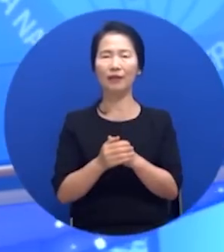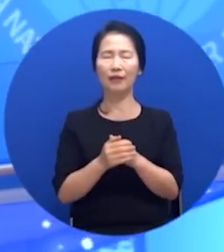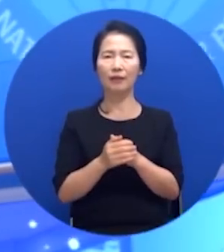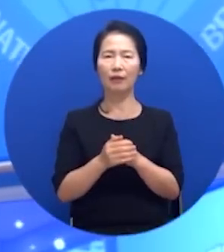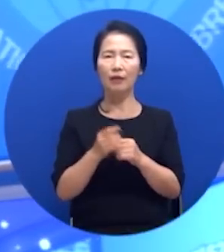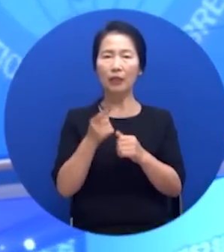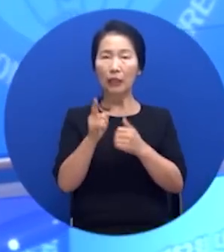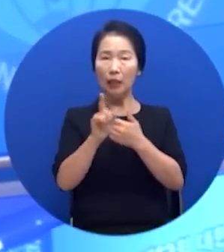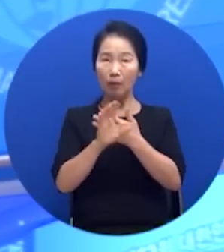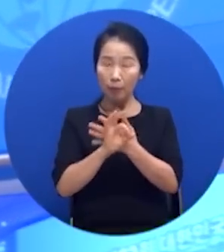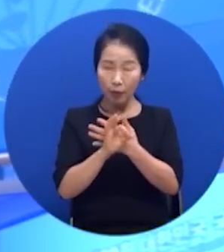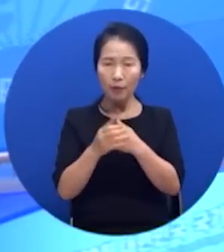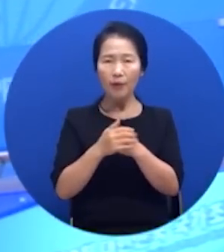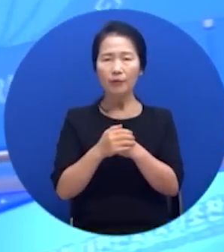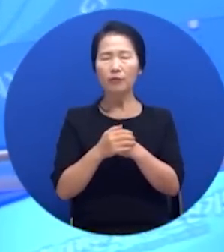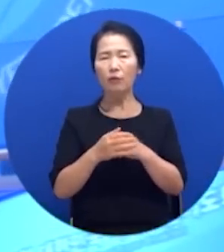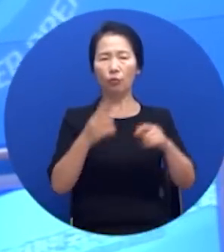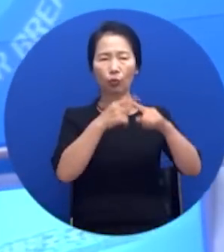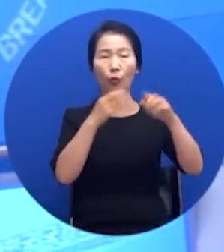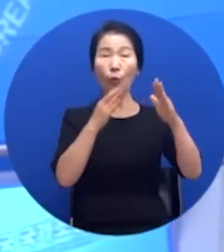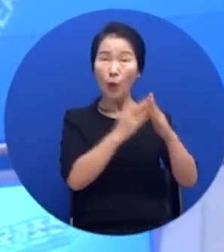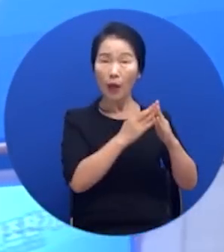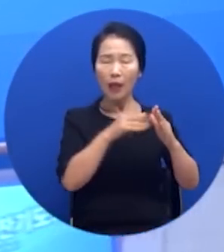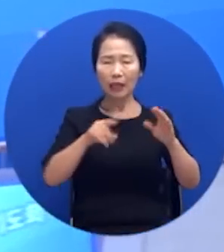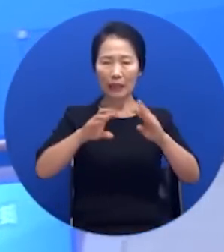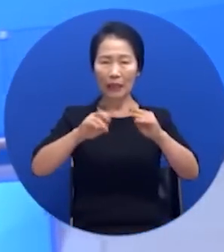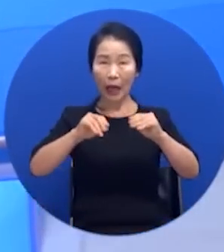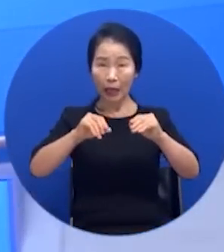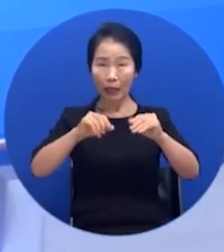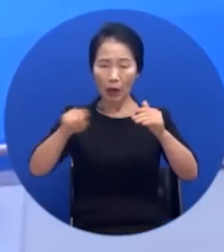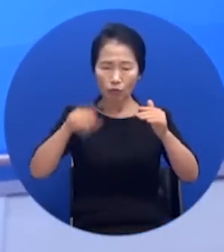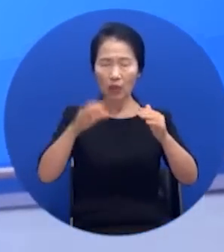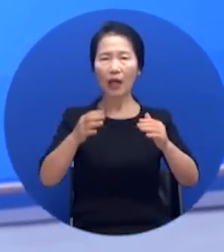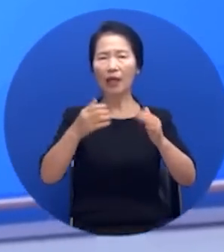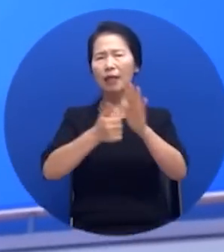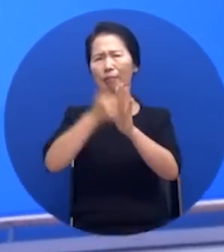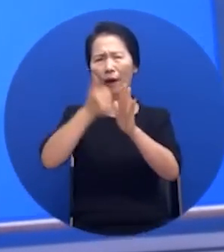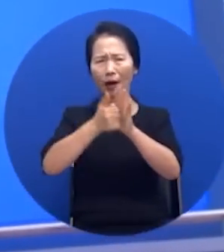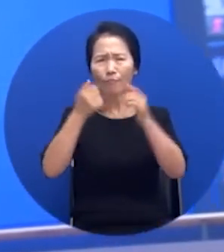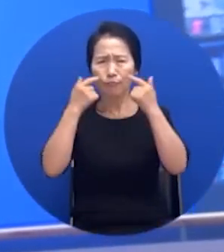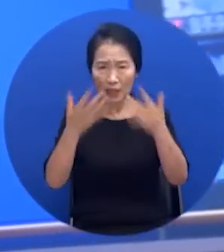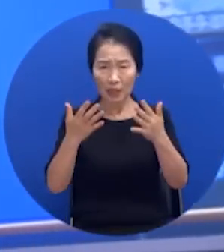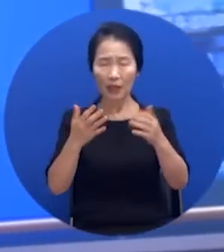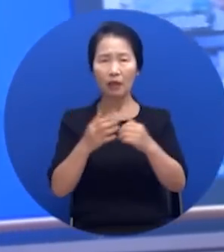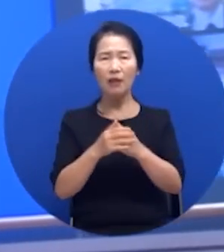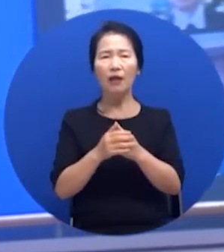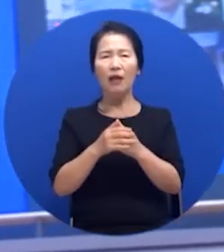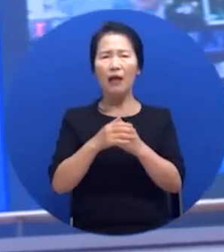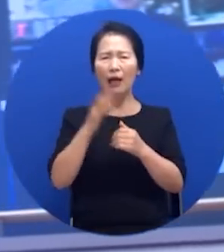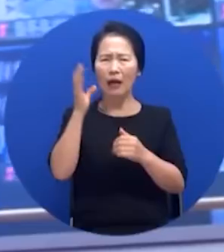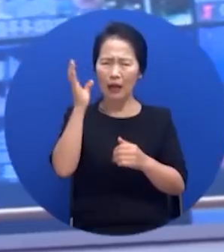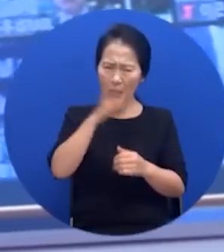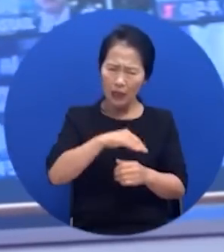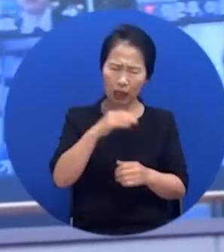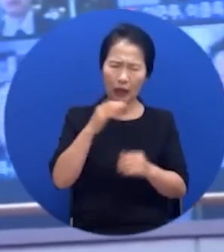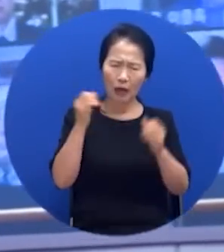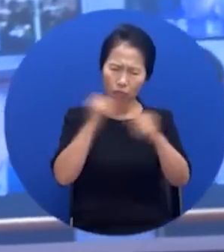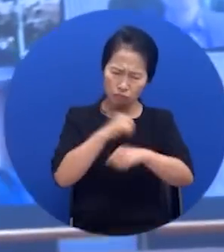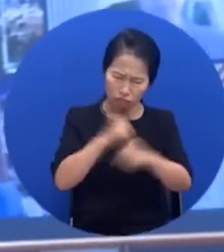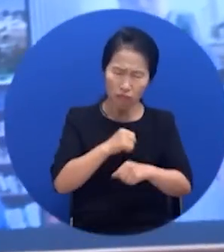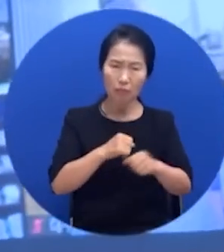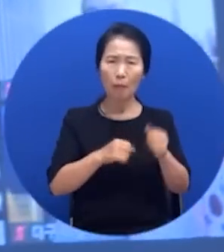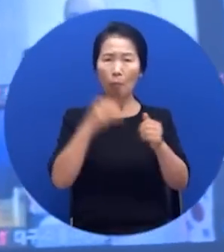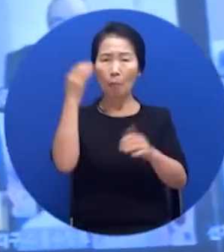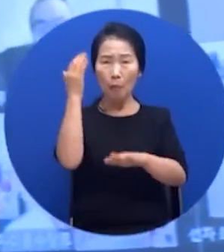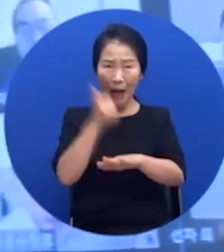그렇다면 교회는 이 땅의 희망이 분명하고 허물어진 이 나라의 마지막 남은 그루터기가 틀림이